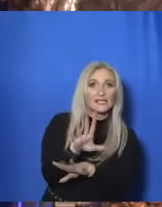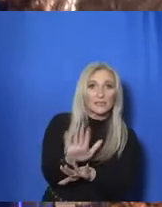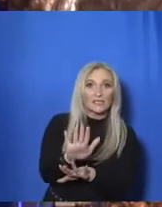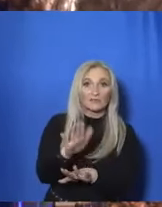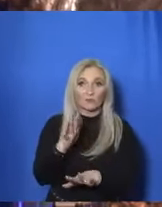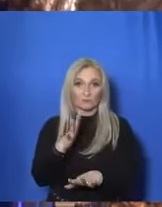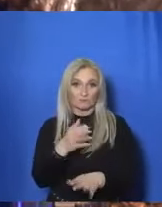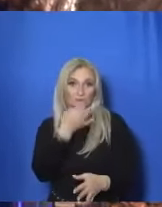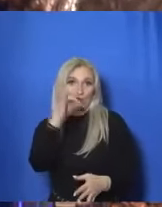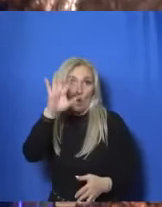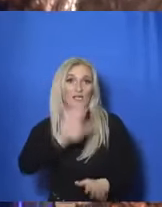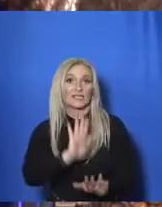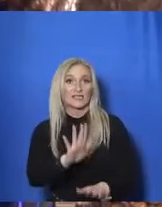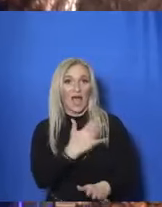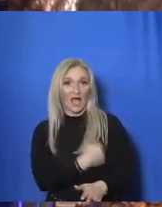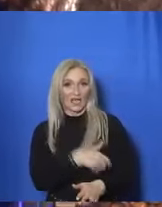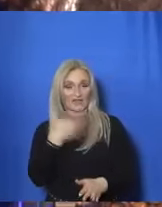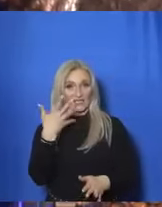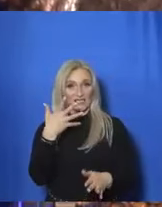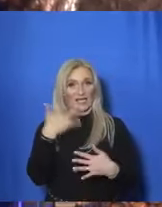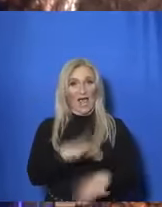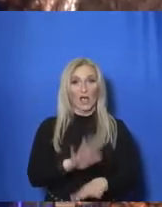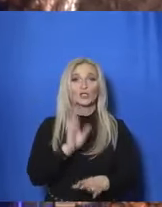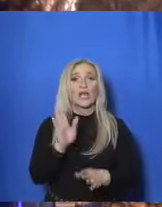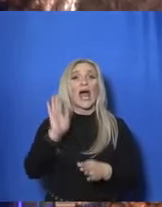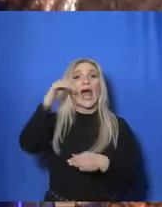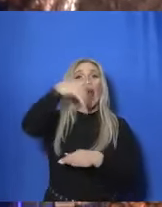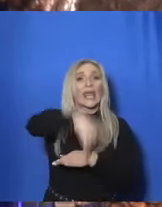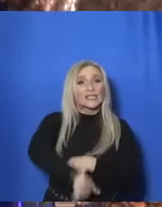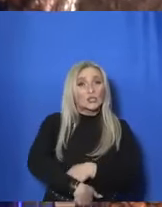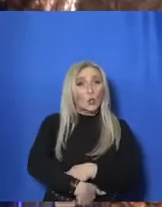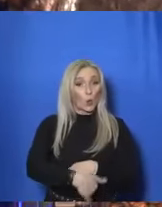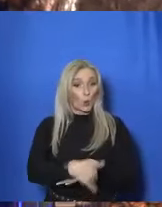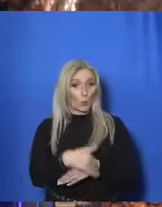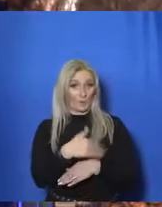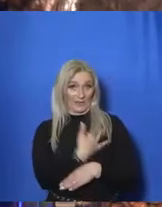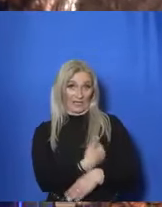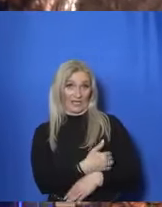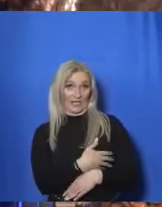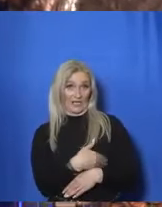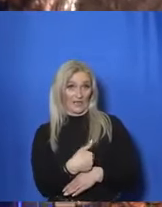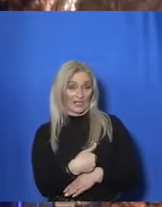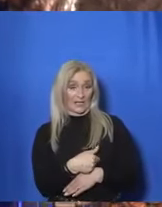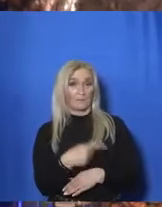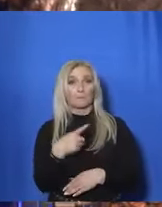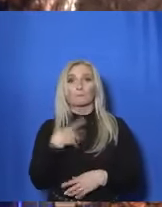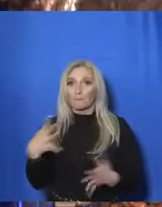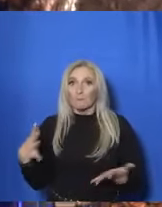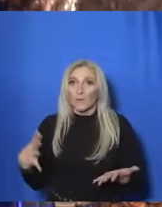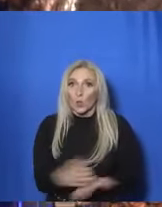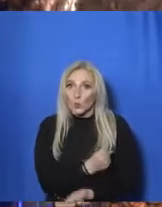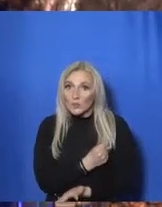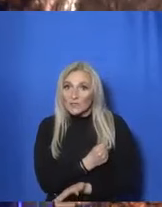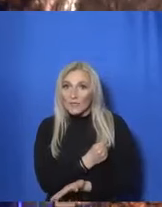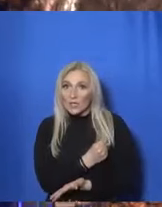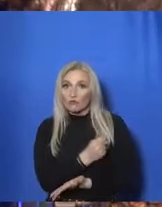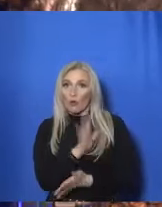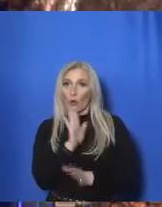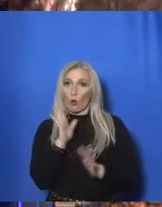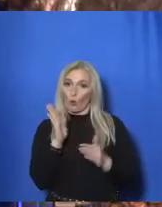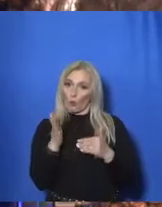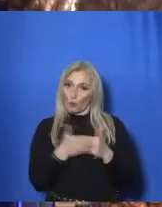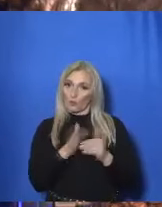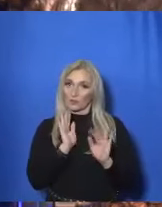za hrvatski narod na krajnjem istoku hrvatskog etničkog prostora čine se uspješnijim uz vašu